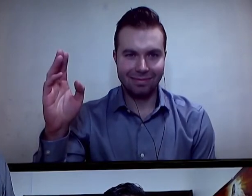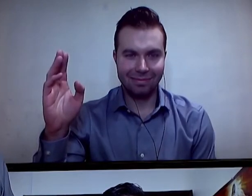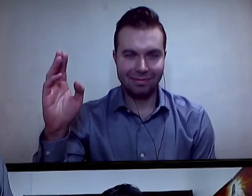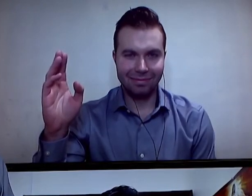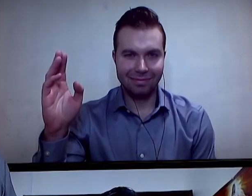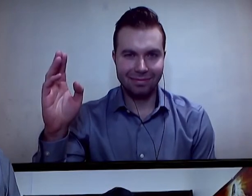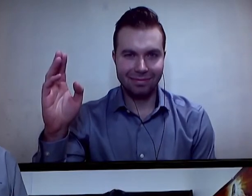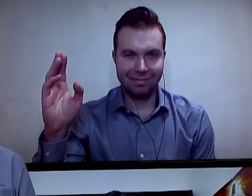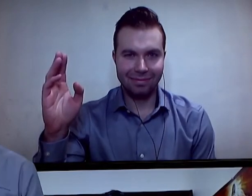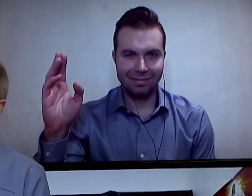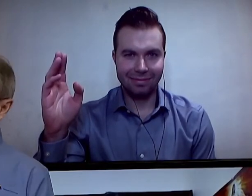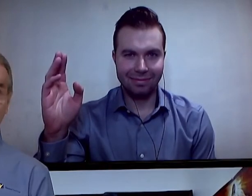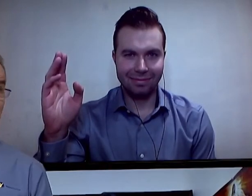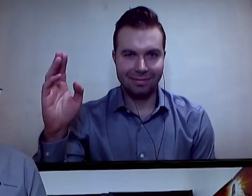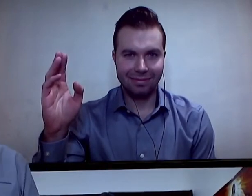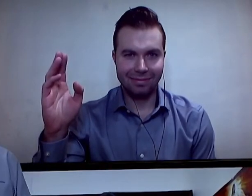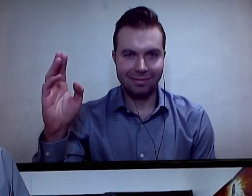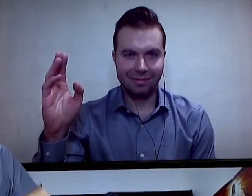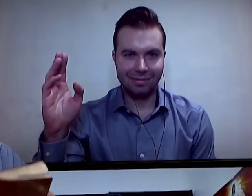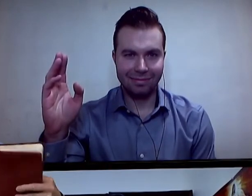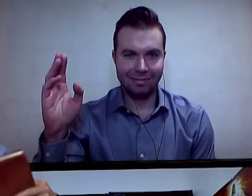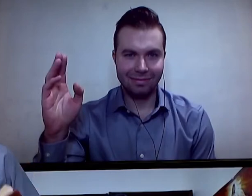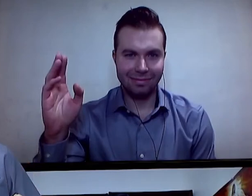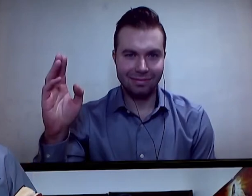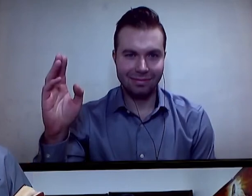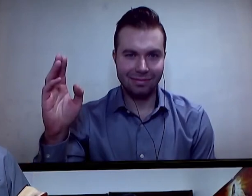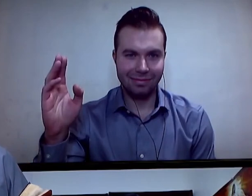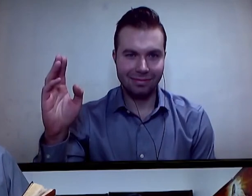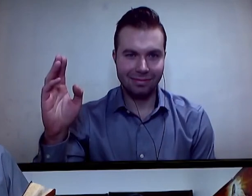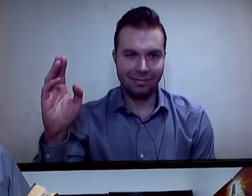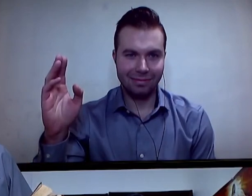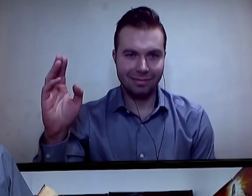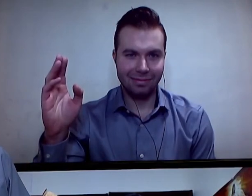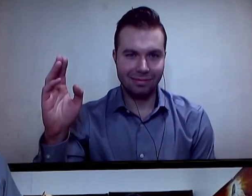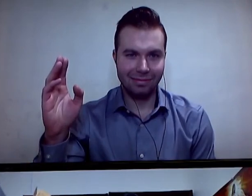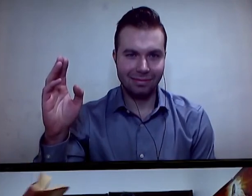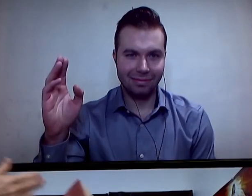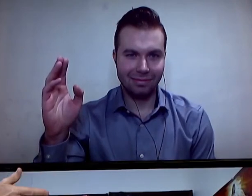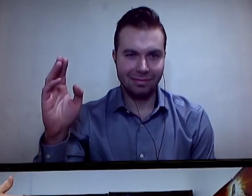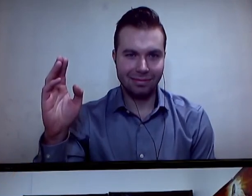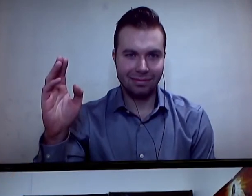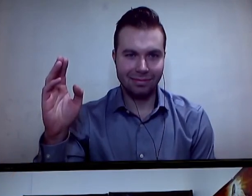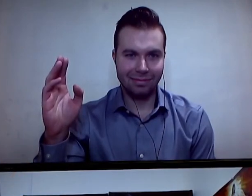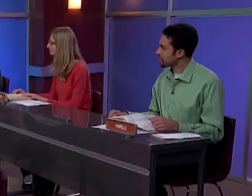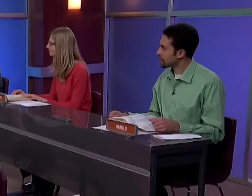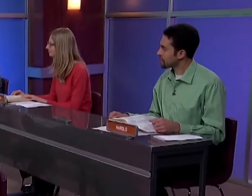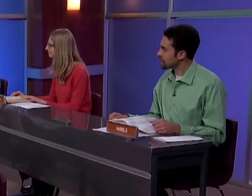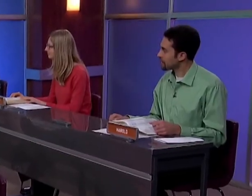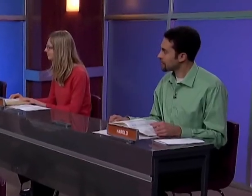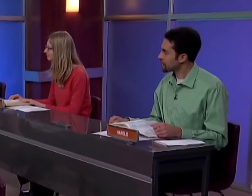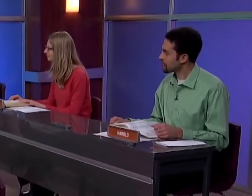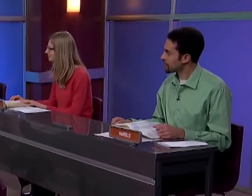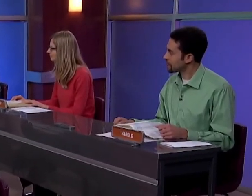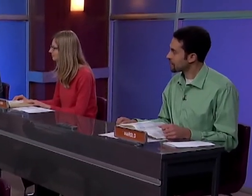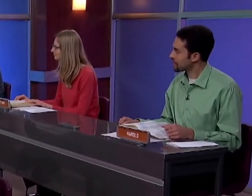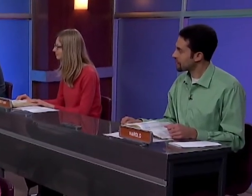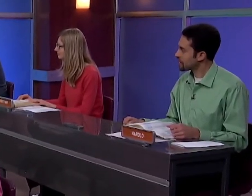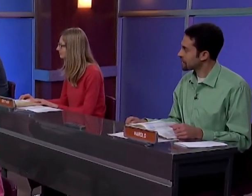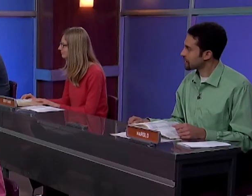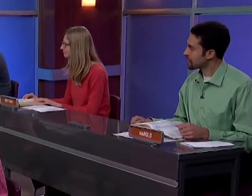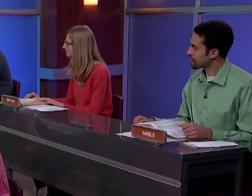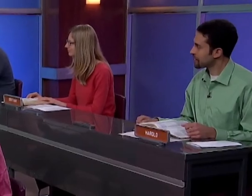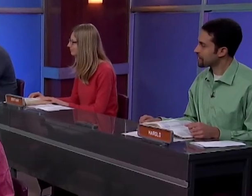ziemię. Jakub znalazł odpoczynek w tej Bożej obietnicy. Inny przykład? Przychodzą mi na myśl Marta i